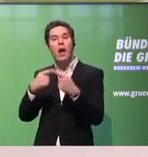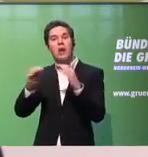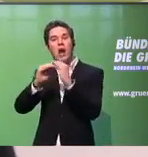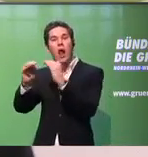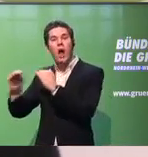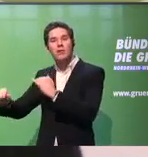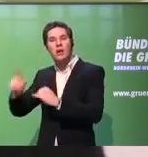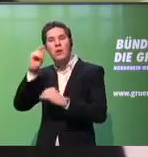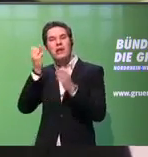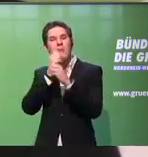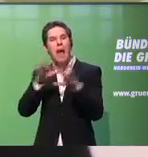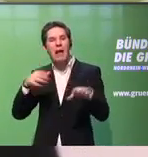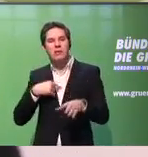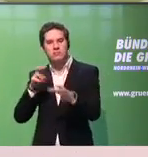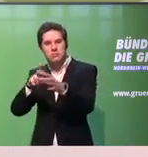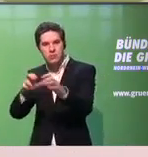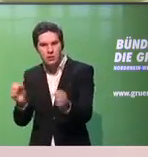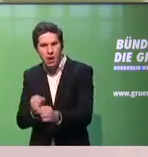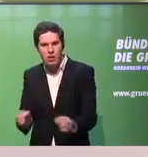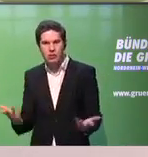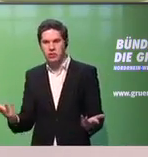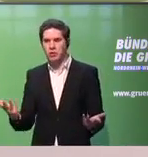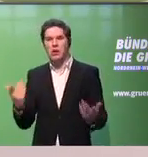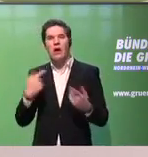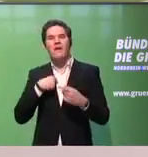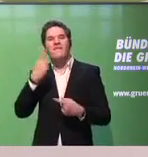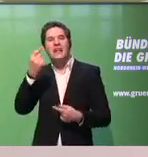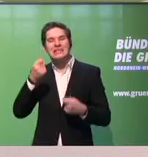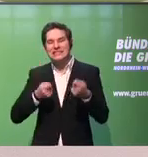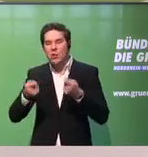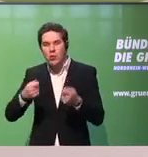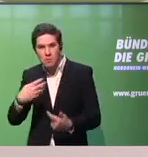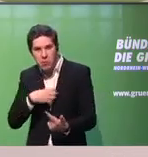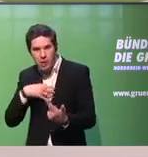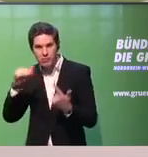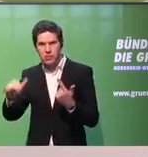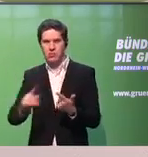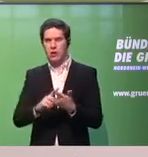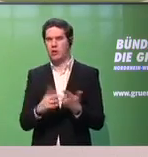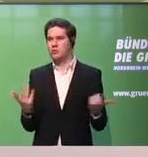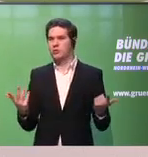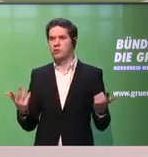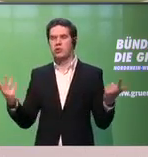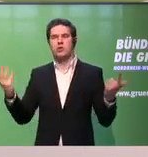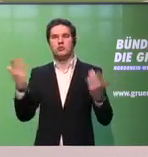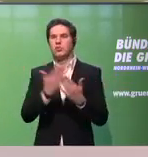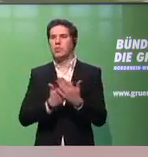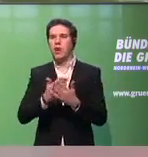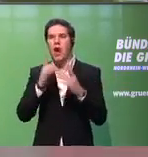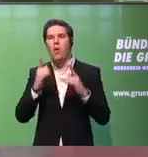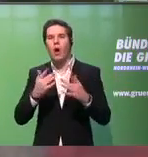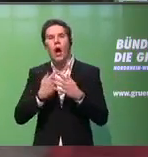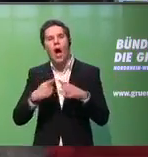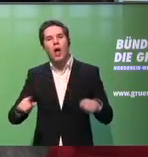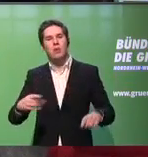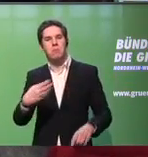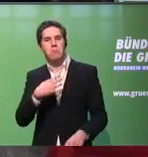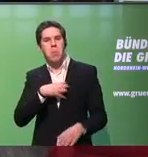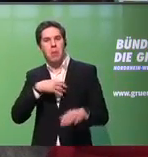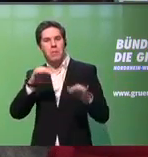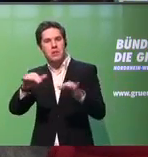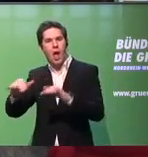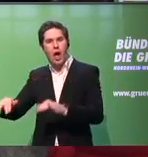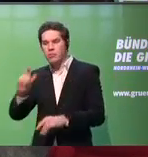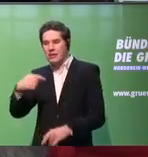man Probleme mit der Finanzierung der eigenen Aktivitäten hat, in den Ländern, wo es schwierig ist, die eigene Sache